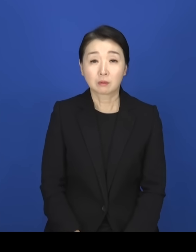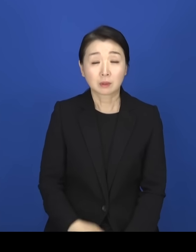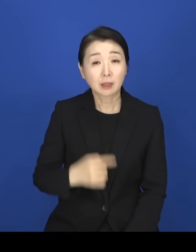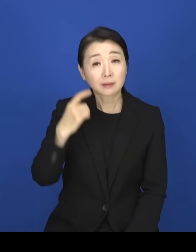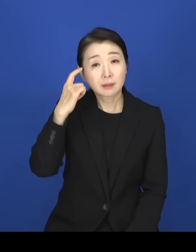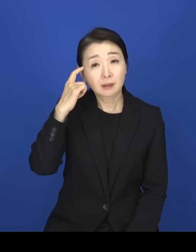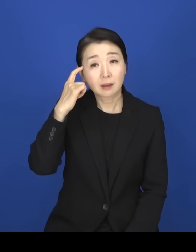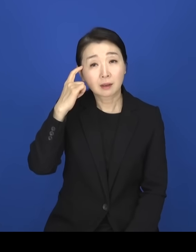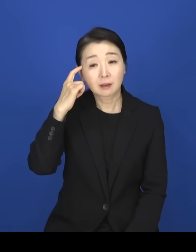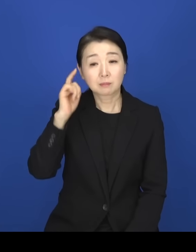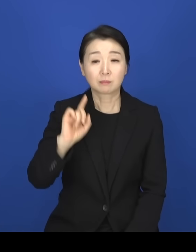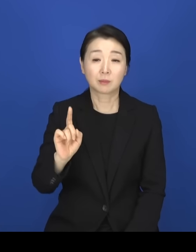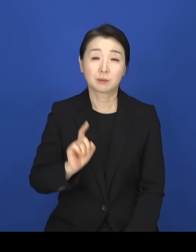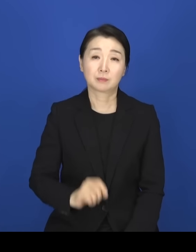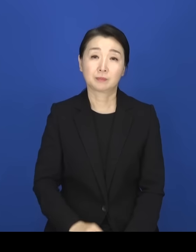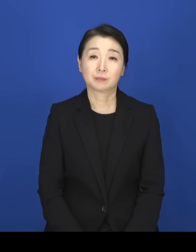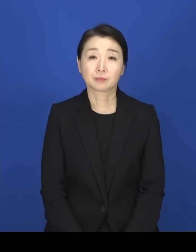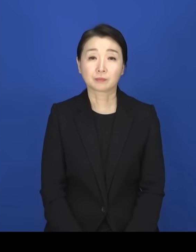생각이 들었던 게